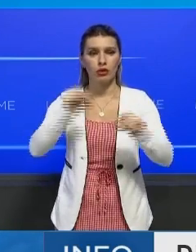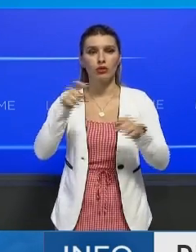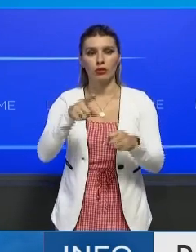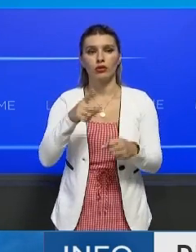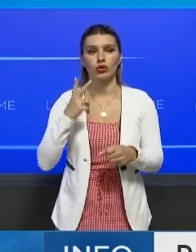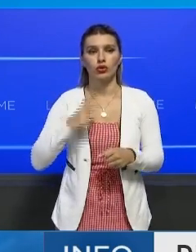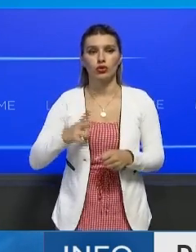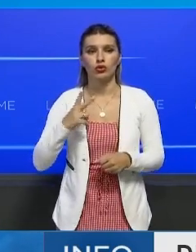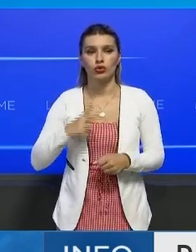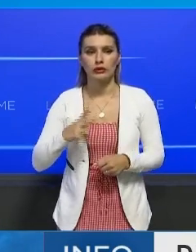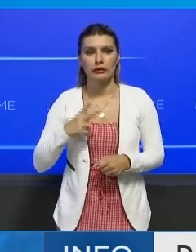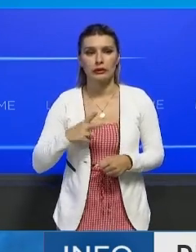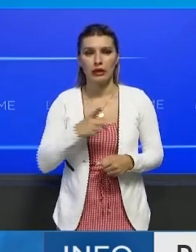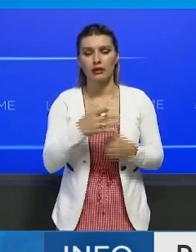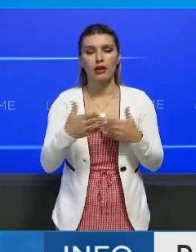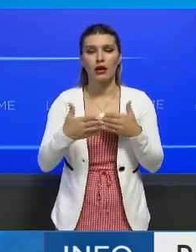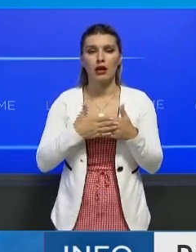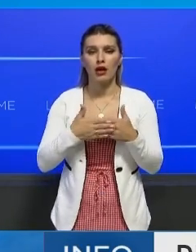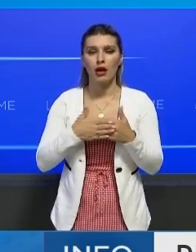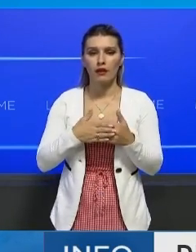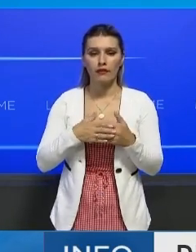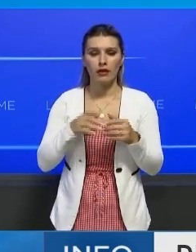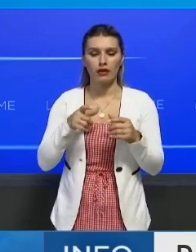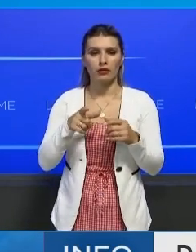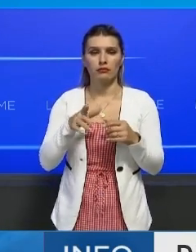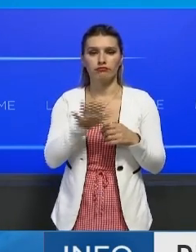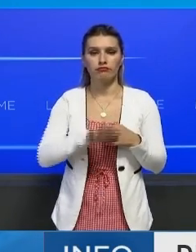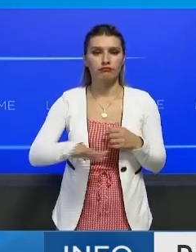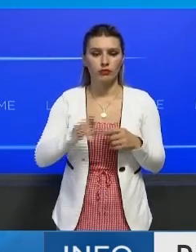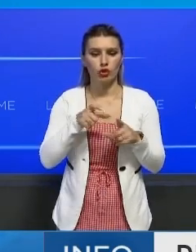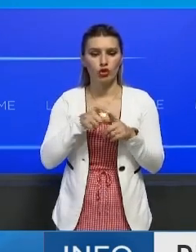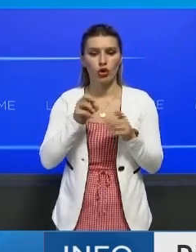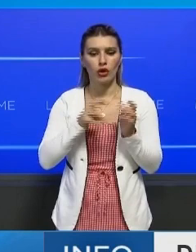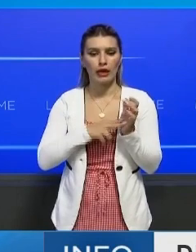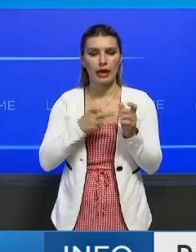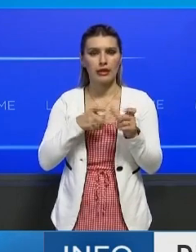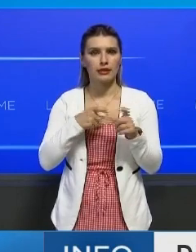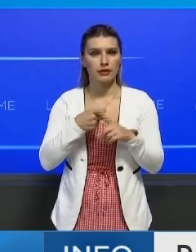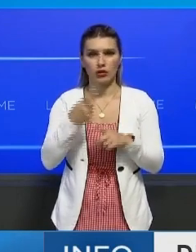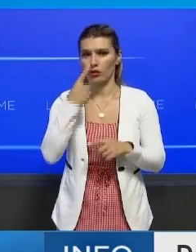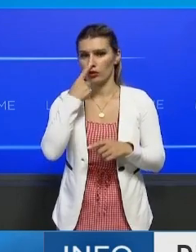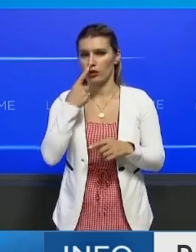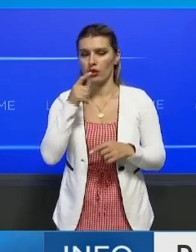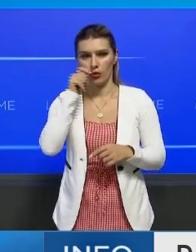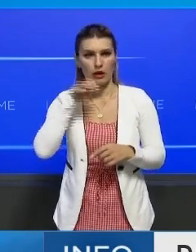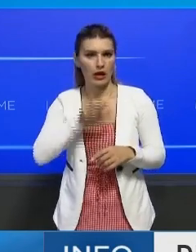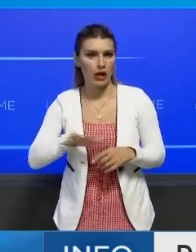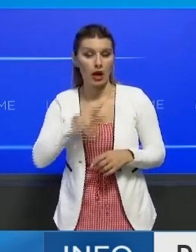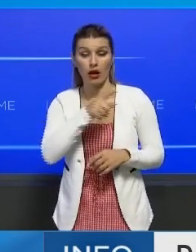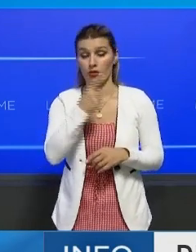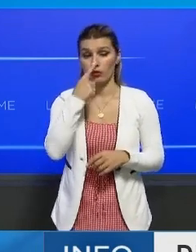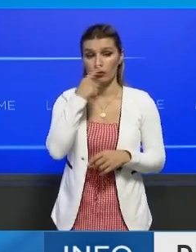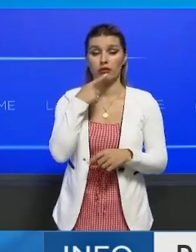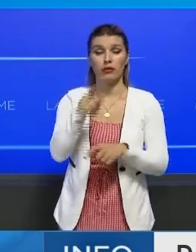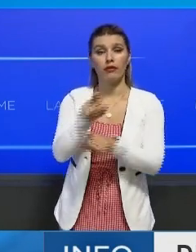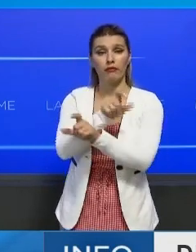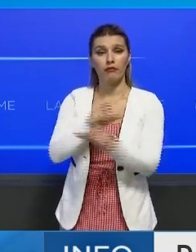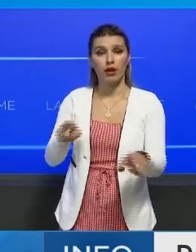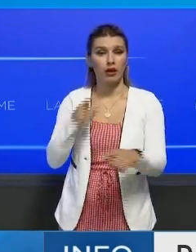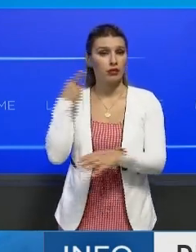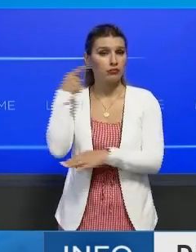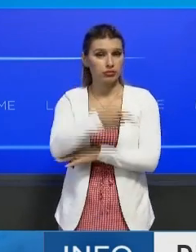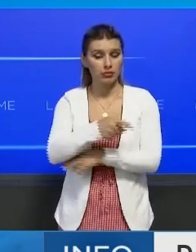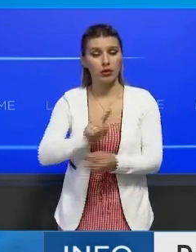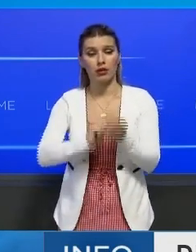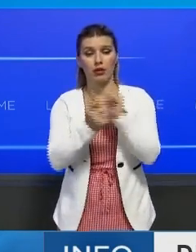qytetin Olinivka që ndodhët në rajonin separatist të Donetskut. Rusia ka akuzuar Ukrainën për raketimin, dërsa